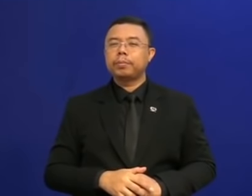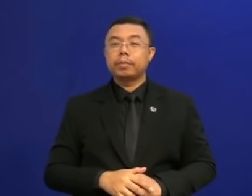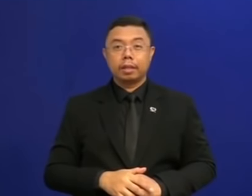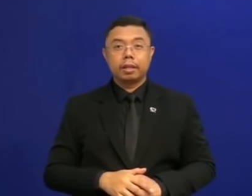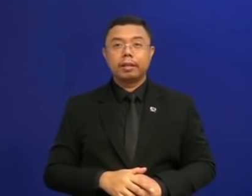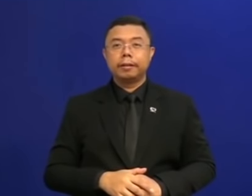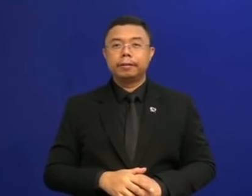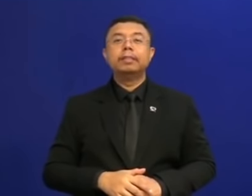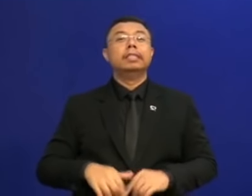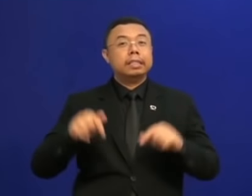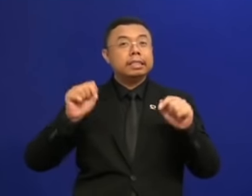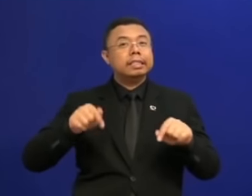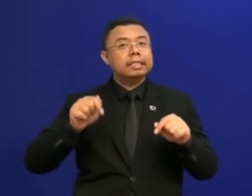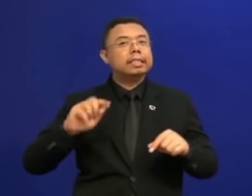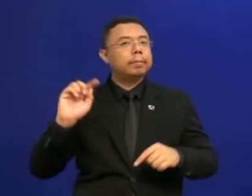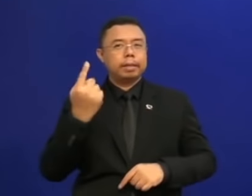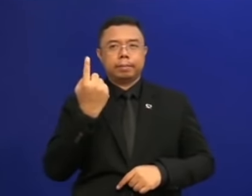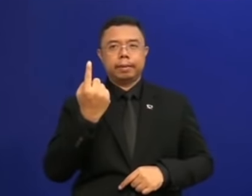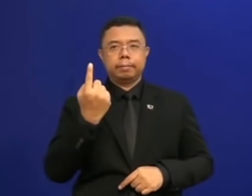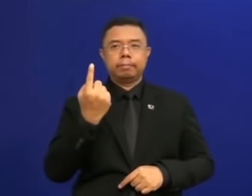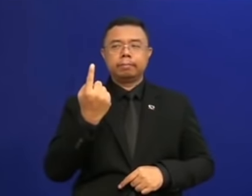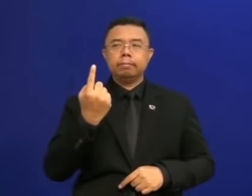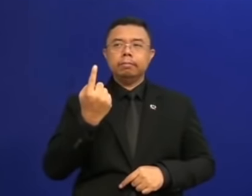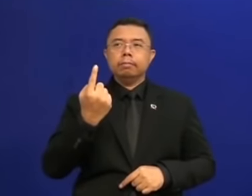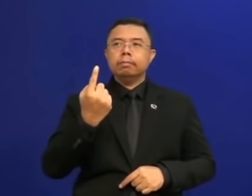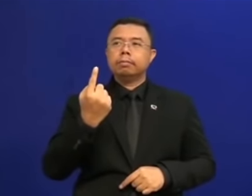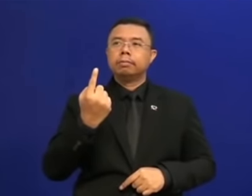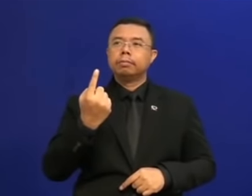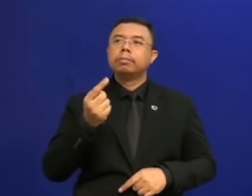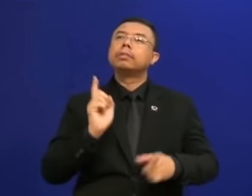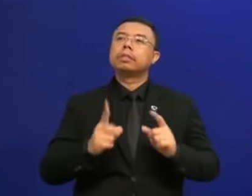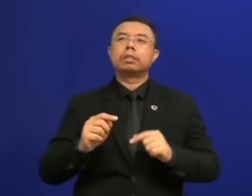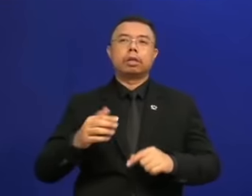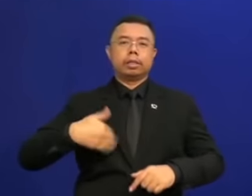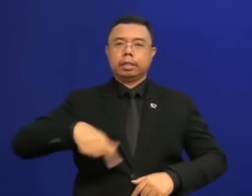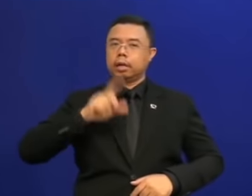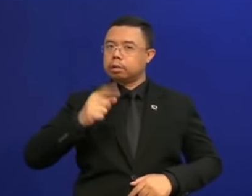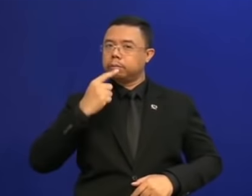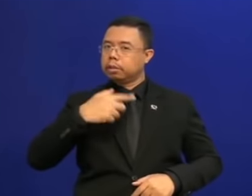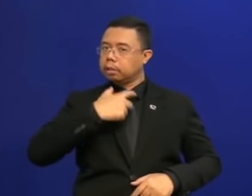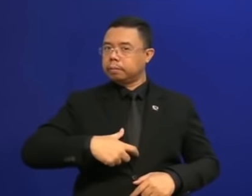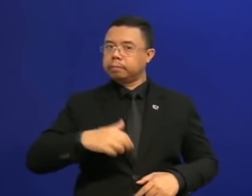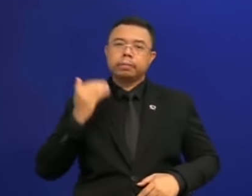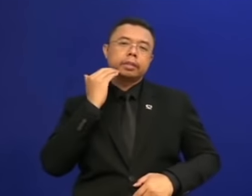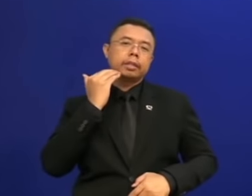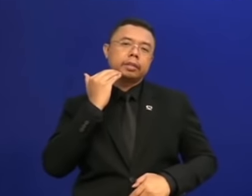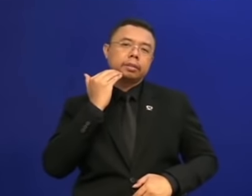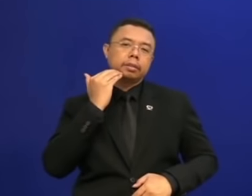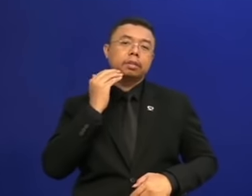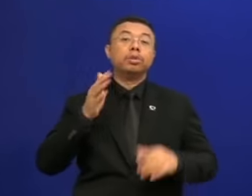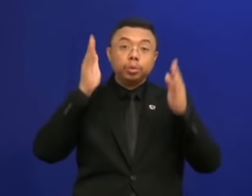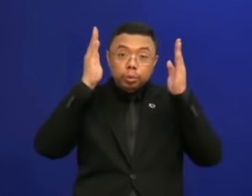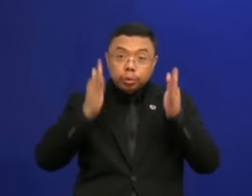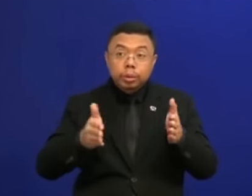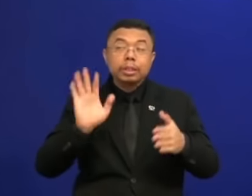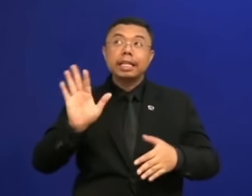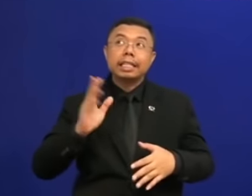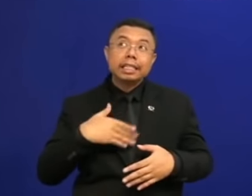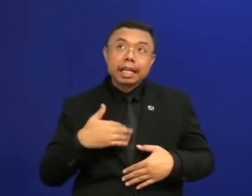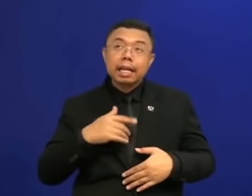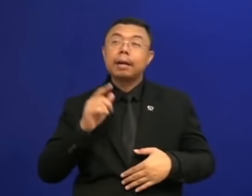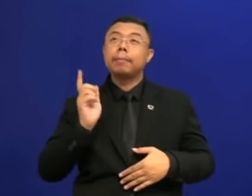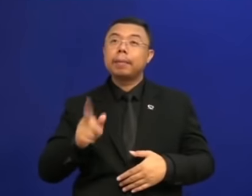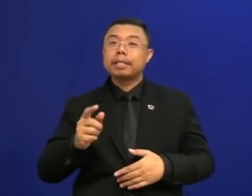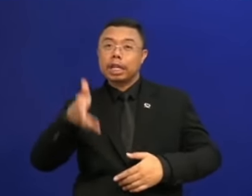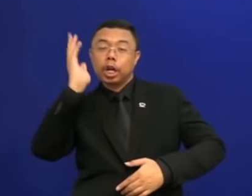Ya, ini yang pertama, sikap berjaga-jaga. Nanti secara khusus saya pasti